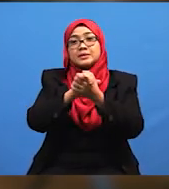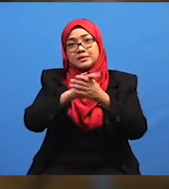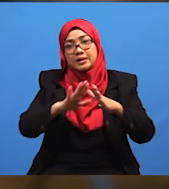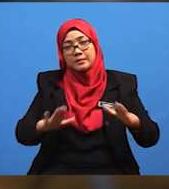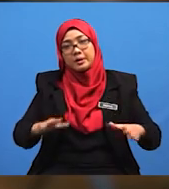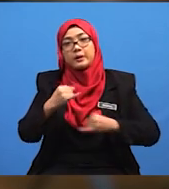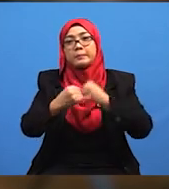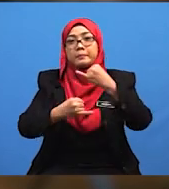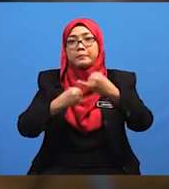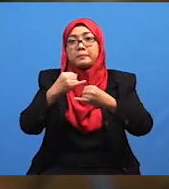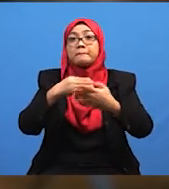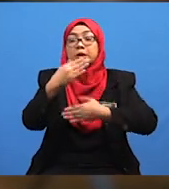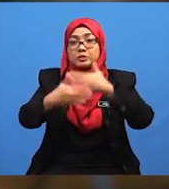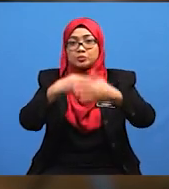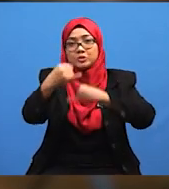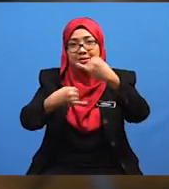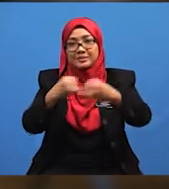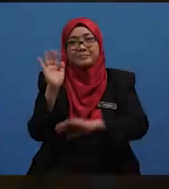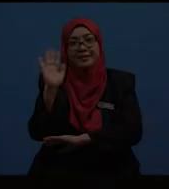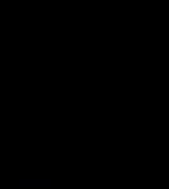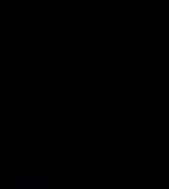selamat Maju Jaya